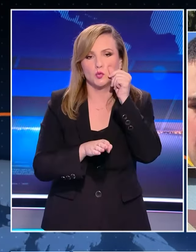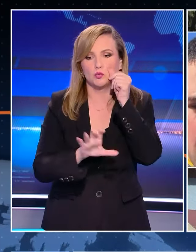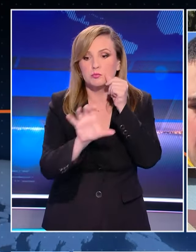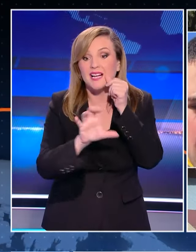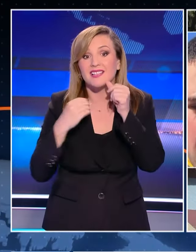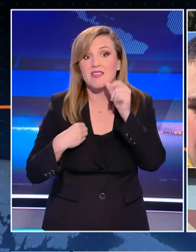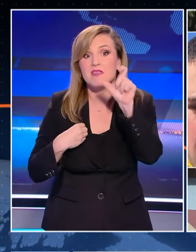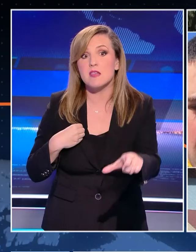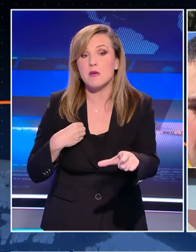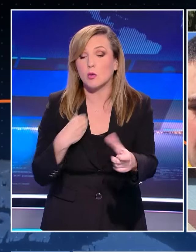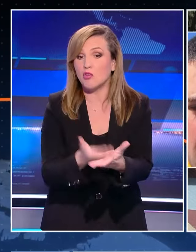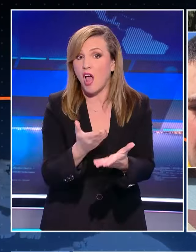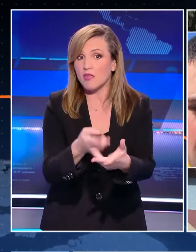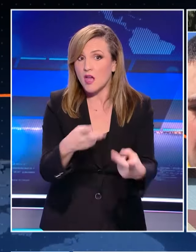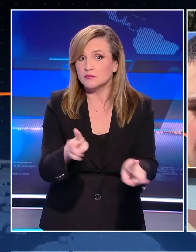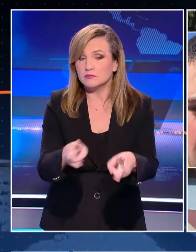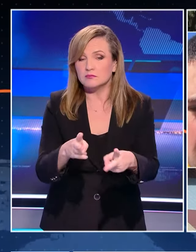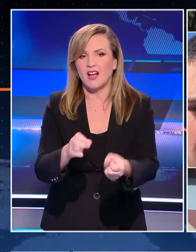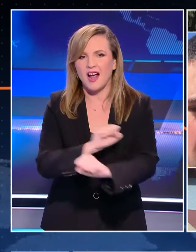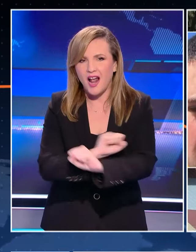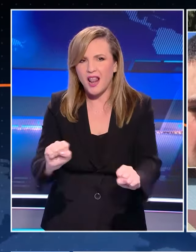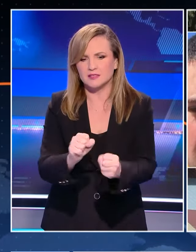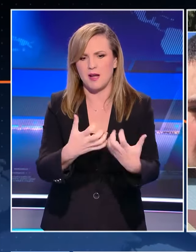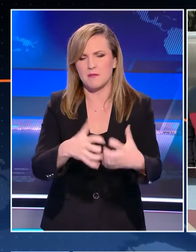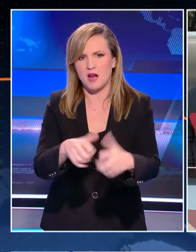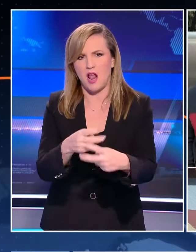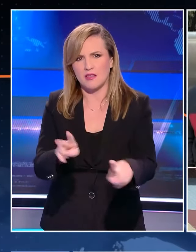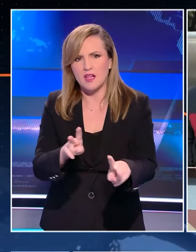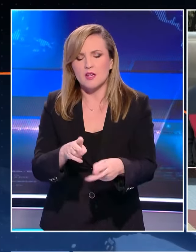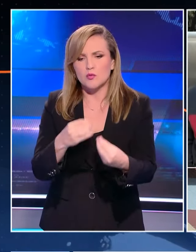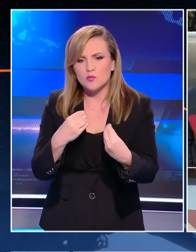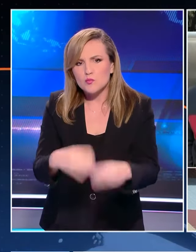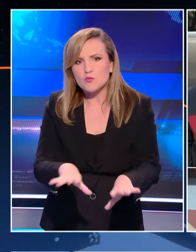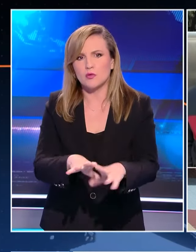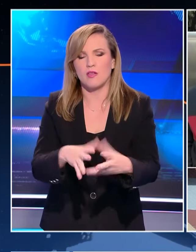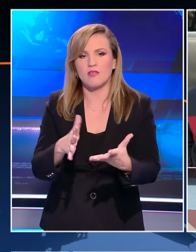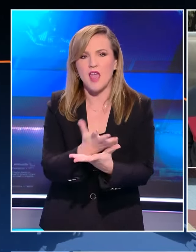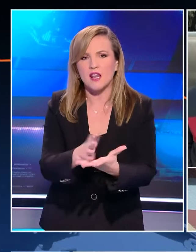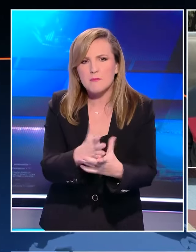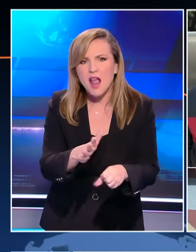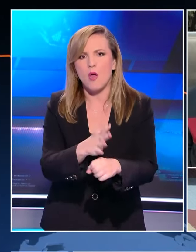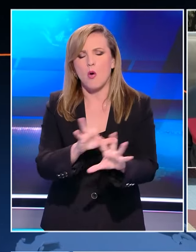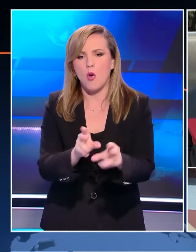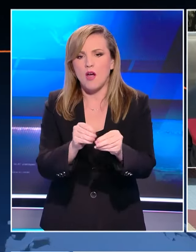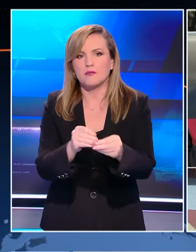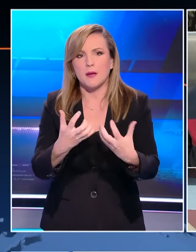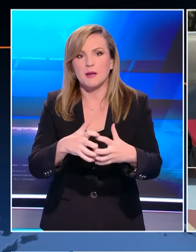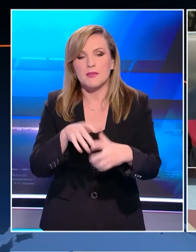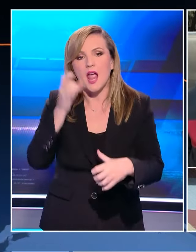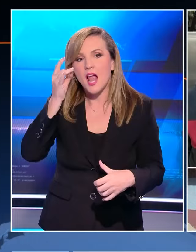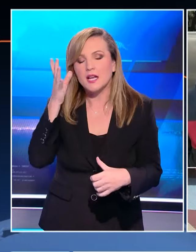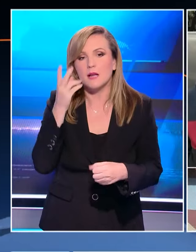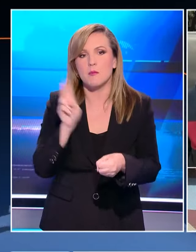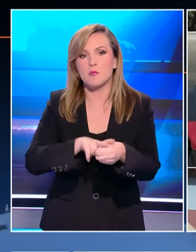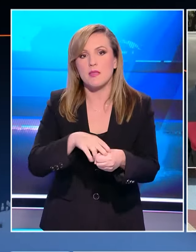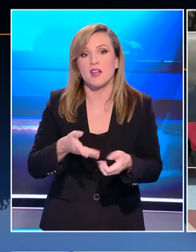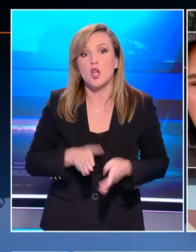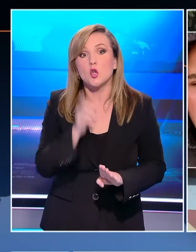το δήμαρχο που έδινε άδειες σε αυτά τα σάπια μηχανήματα, τα κακής ποιότητας και τα διαλυμένα μηχανήματα. Είναι έγκλημα αυτό που έγινε